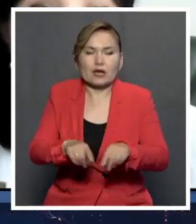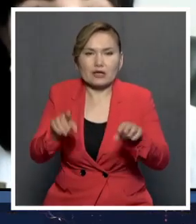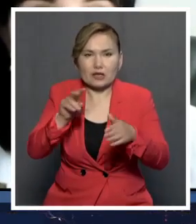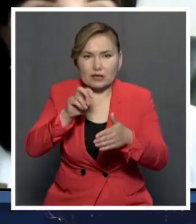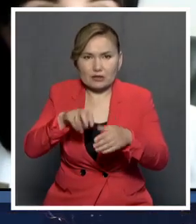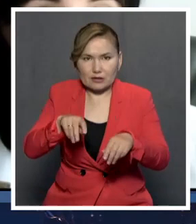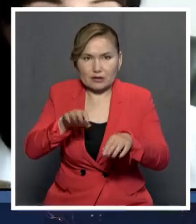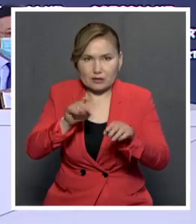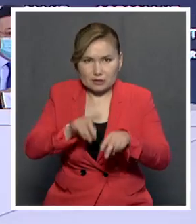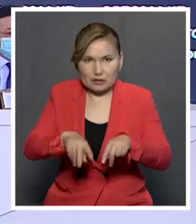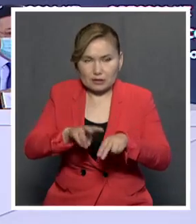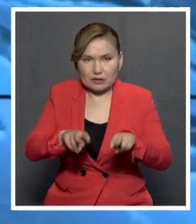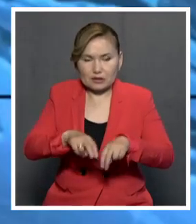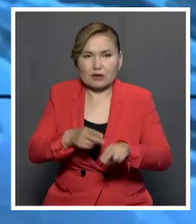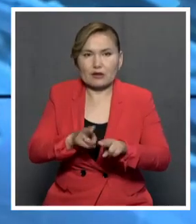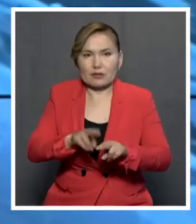жүріп жатқанын мәлімдеді.